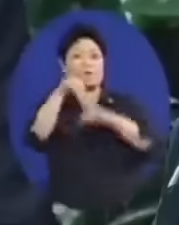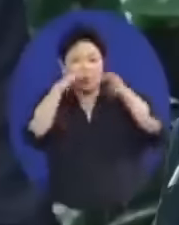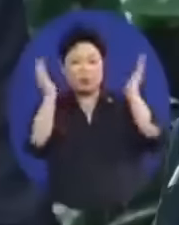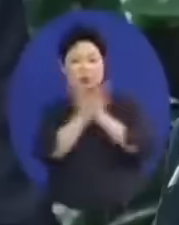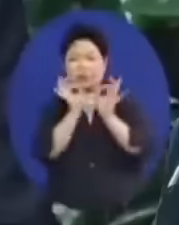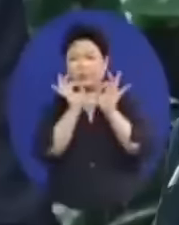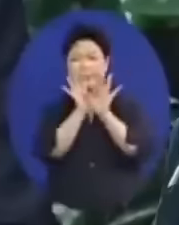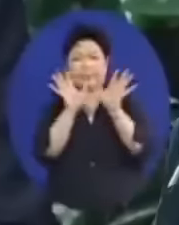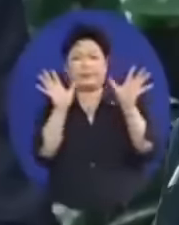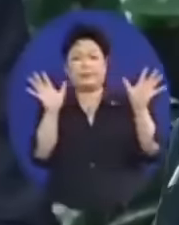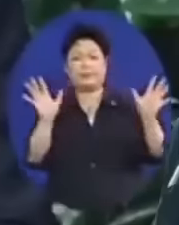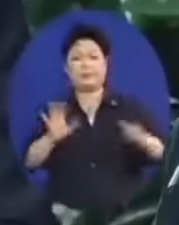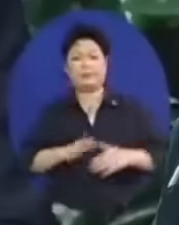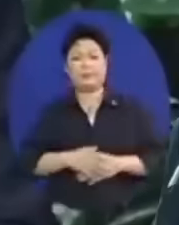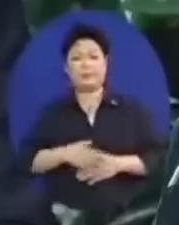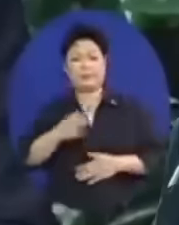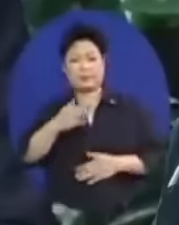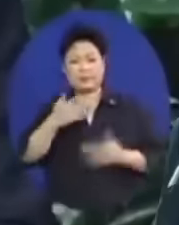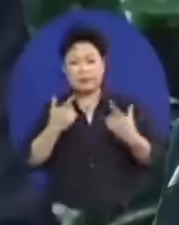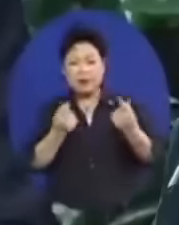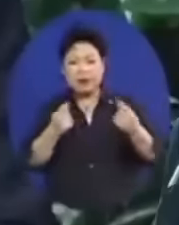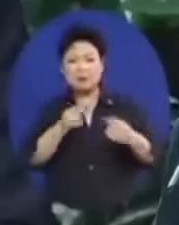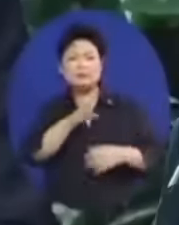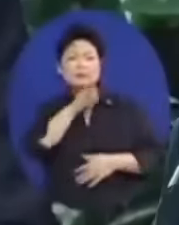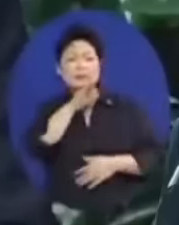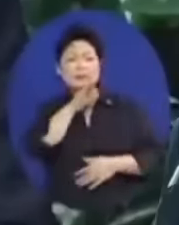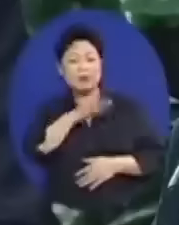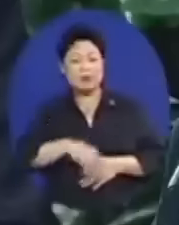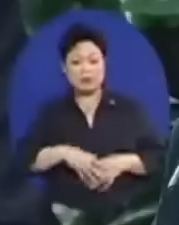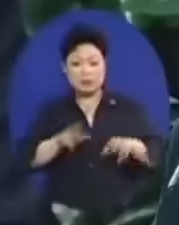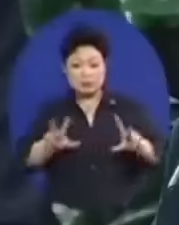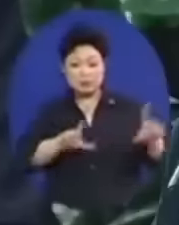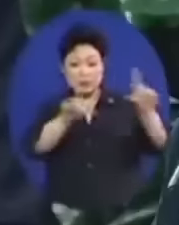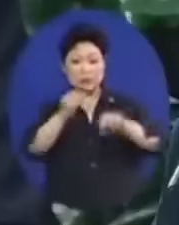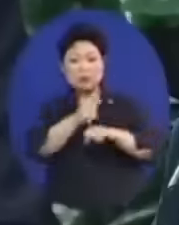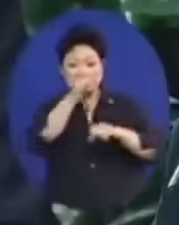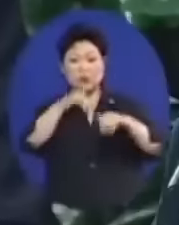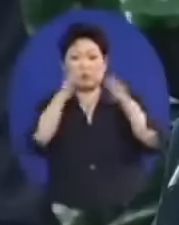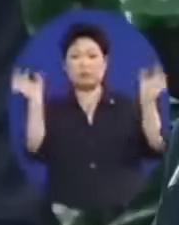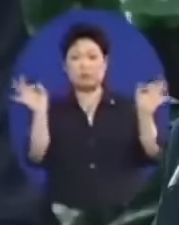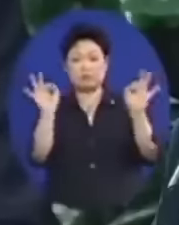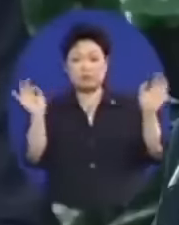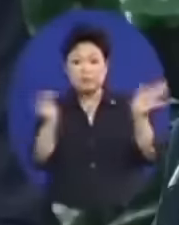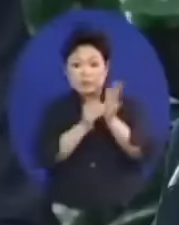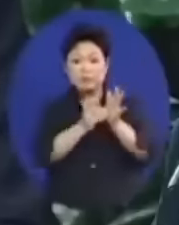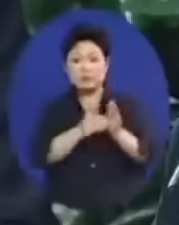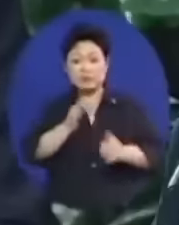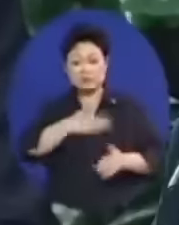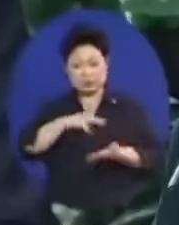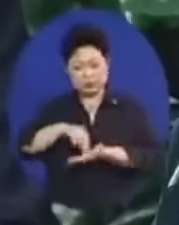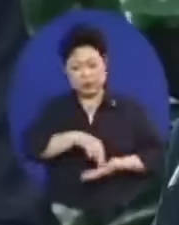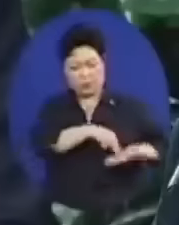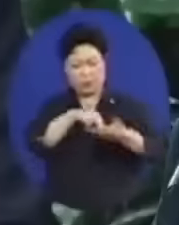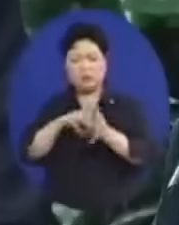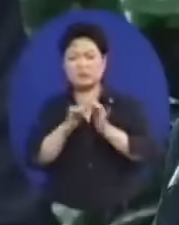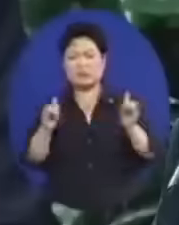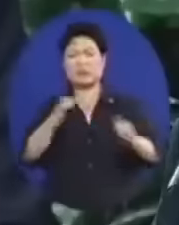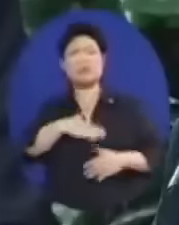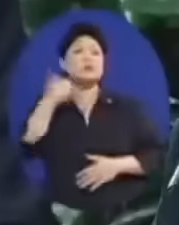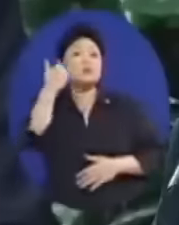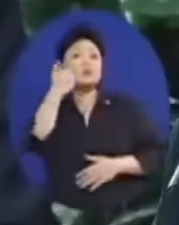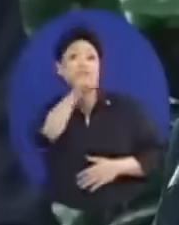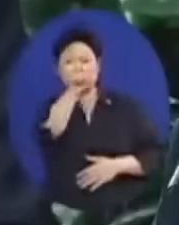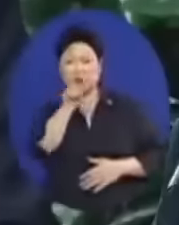떠나가 버리고 내가 그렇게 취해서 했던 현실이 사라지고 나는 이제 고독한 한 존재로서 내가